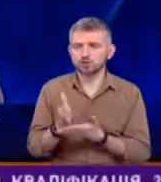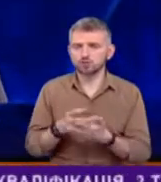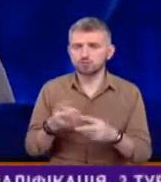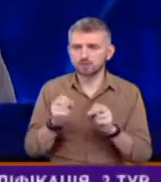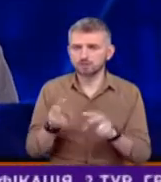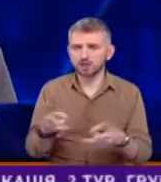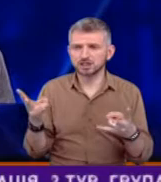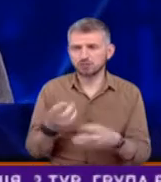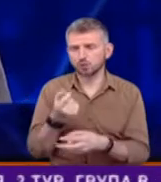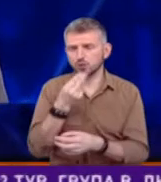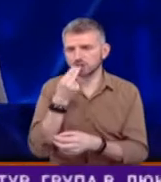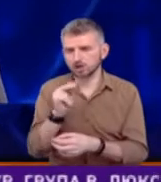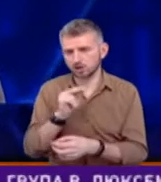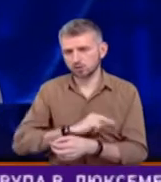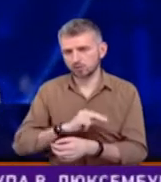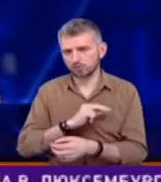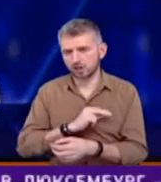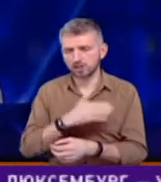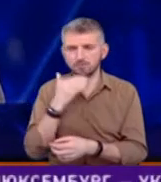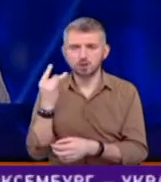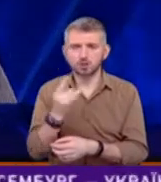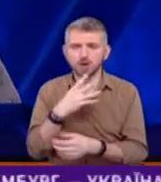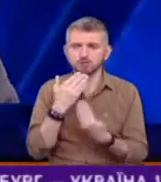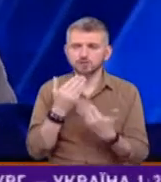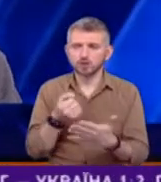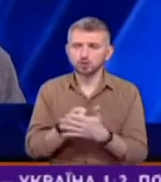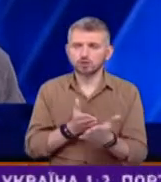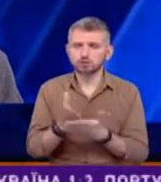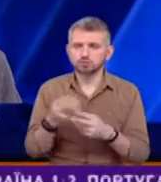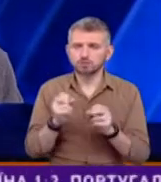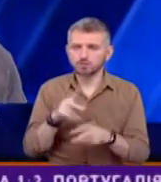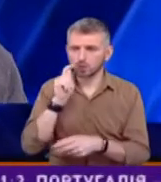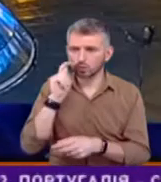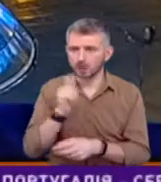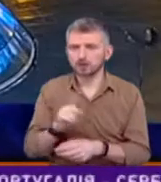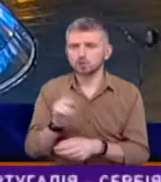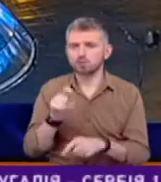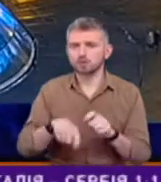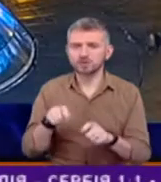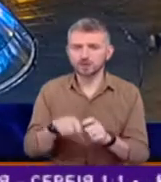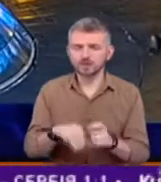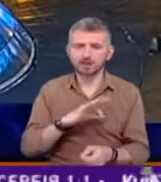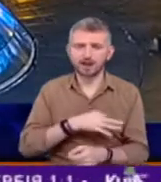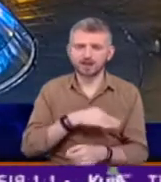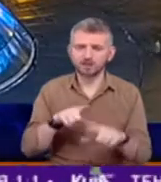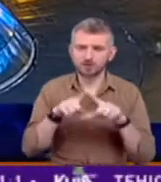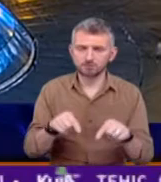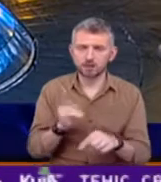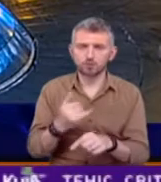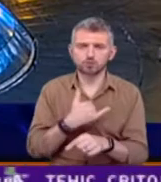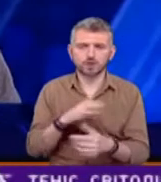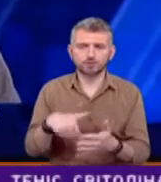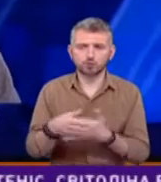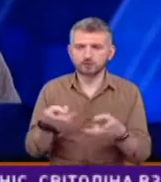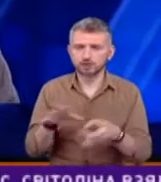безпеки треба трохи краще працювати. І ми неодноразово зверталися до Служби безпеки України, щоб перевірили і агентів Кремля, яких у нас досі